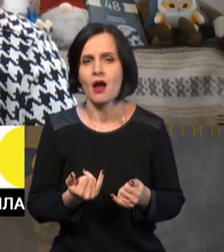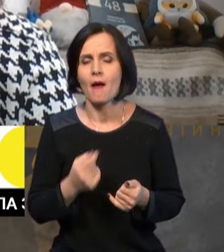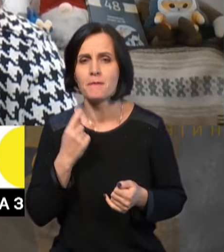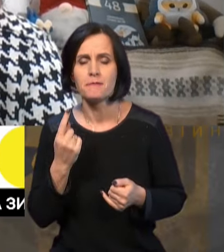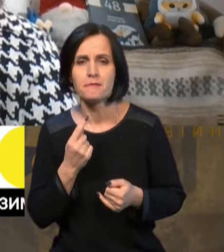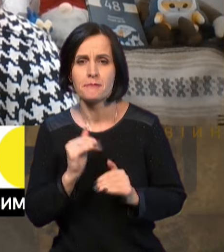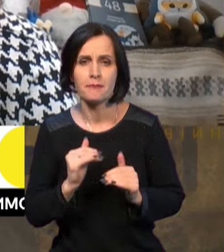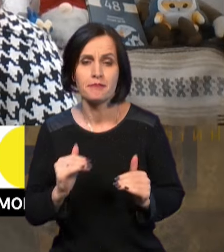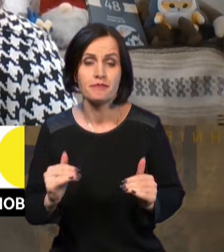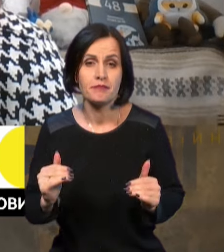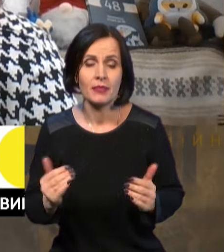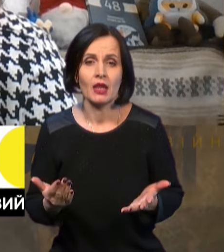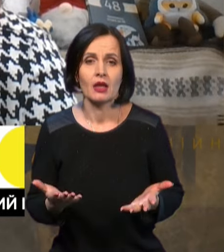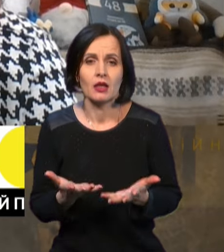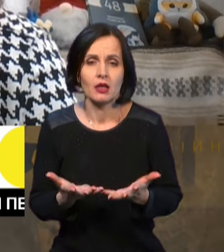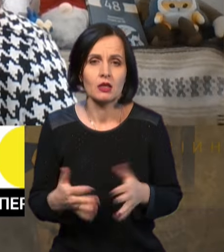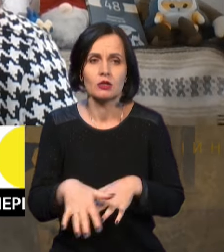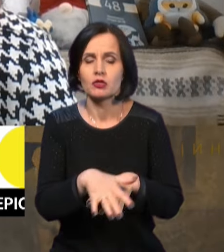сферах найчастіше такі вакансії?